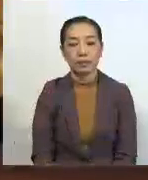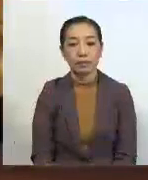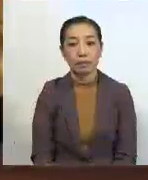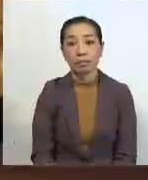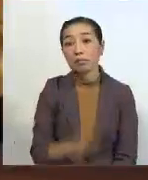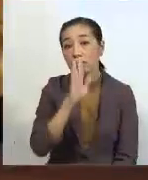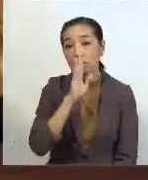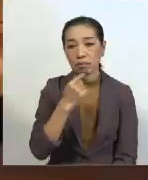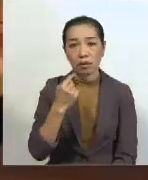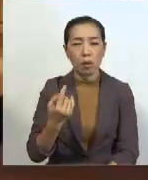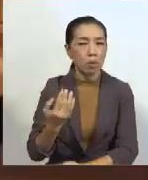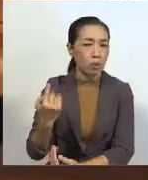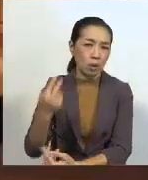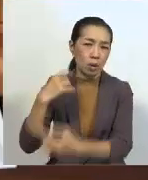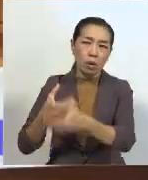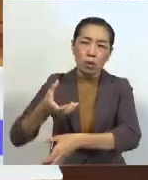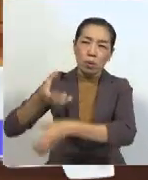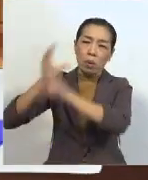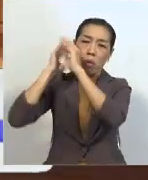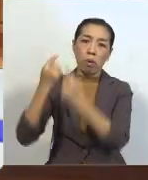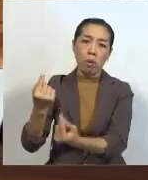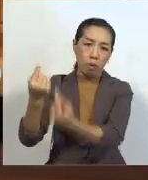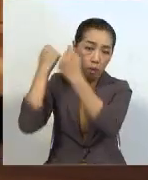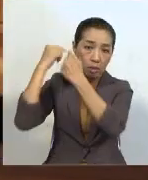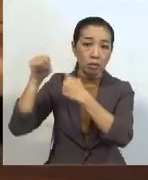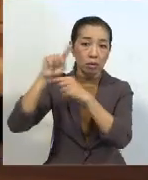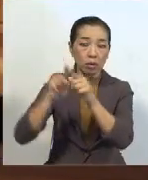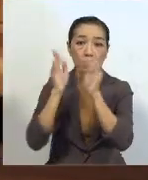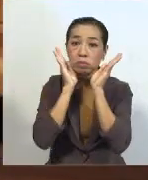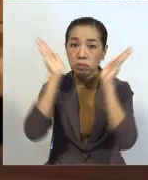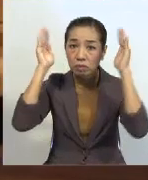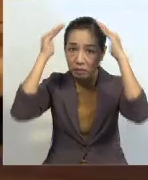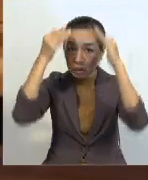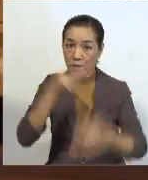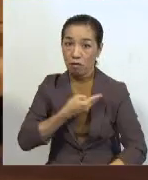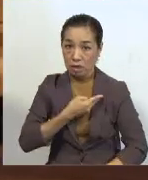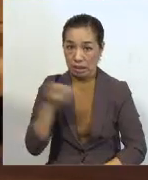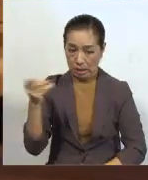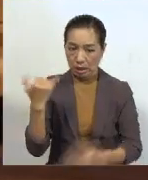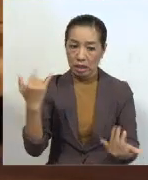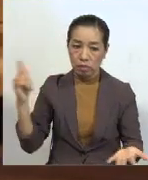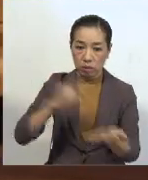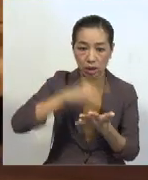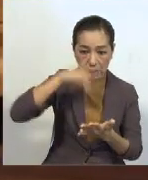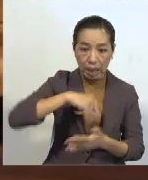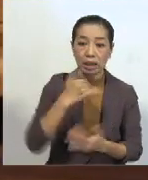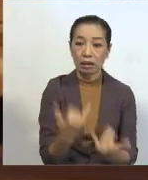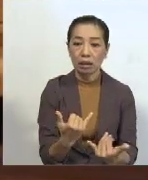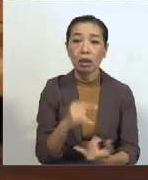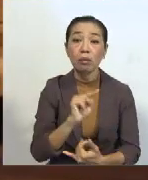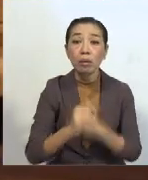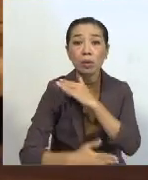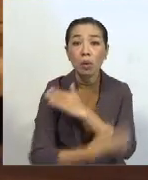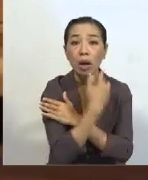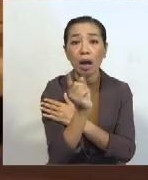คือถ้าเราย้อนหลังมาเราจะเห็นได้ว่าการที่สมเด็จพระสันตะปาปาฟรังซิสเสด็จครั้งนี้ก็มาในเนื่องในโอก